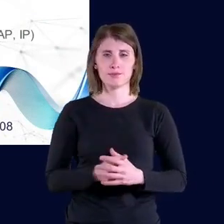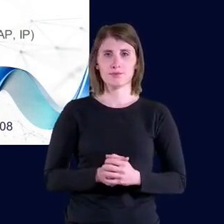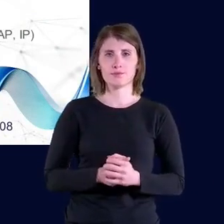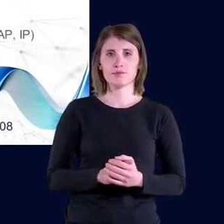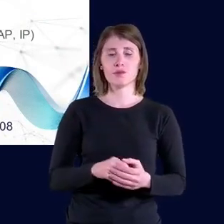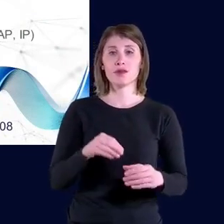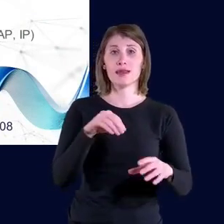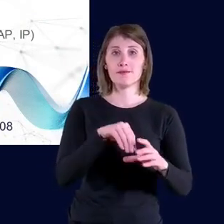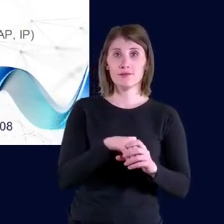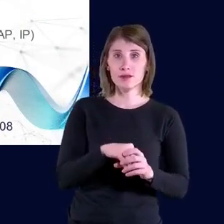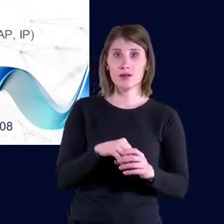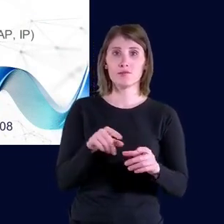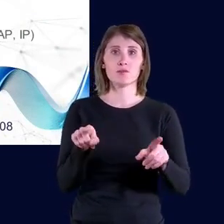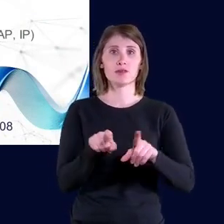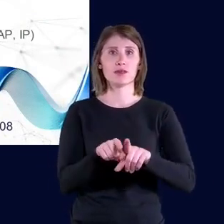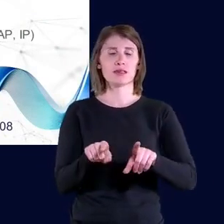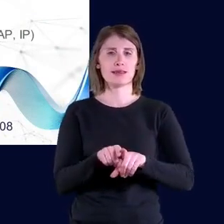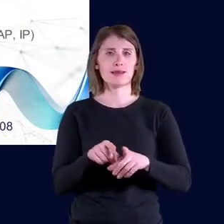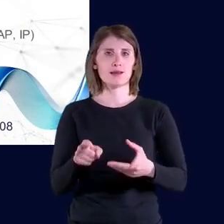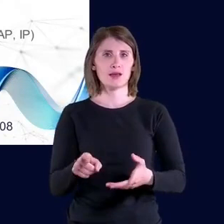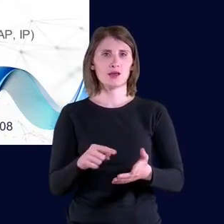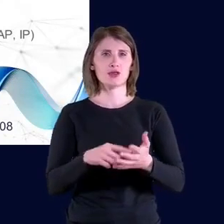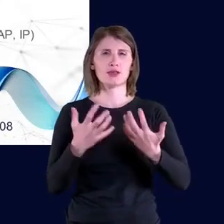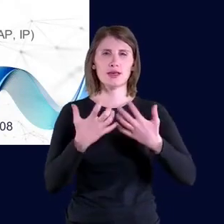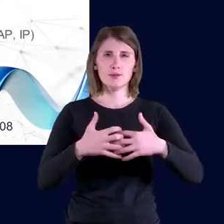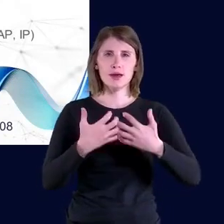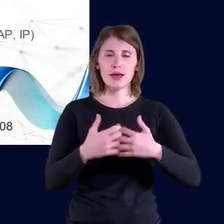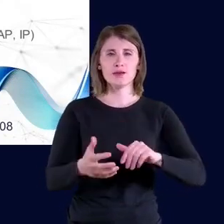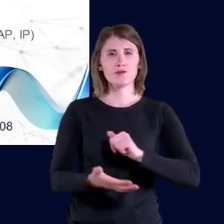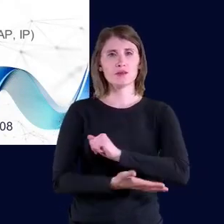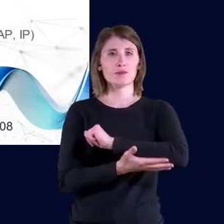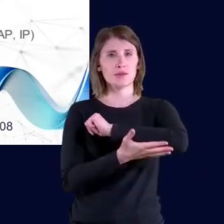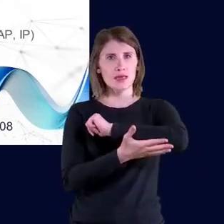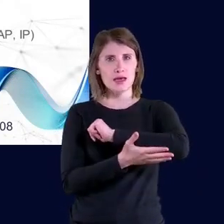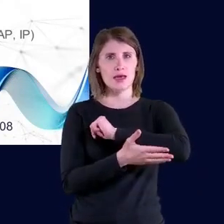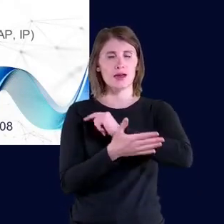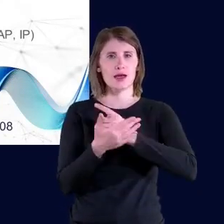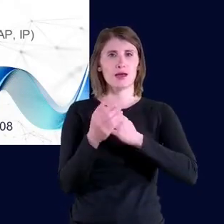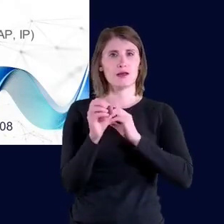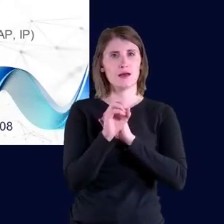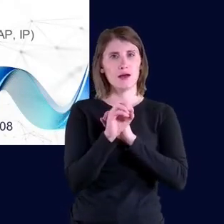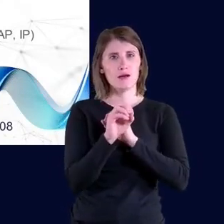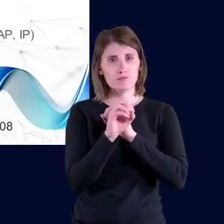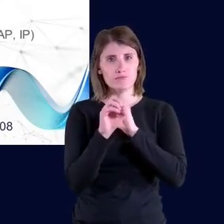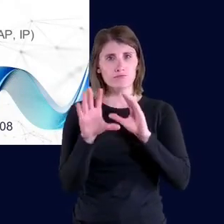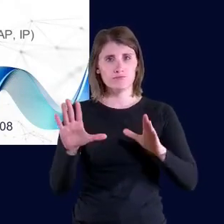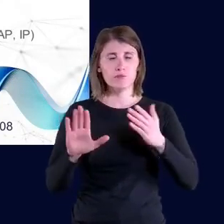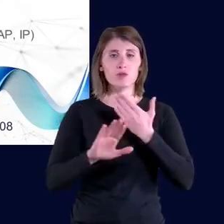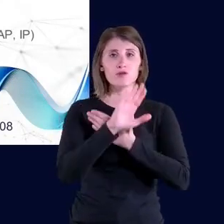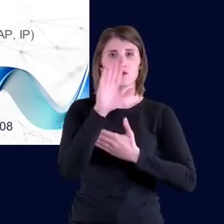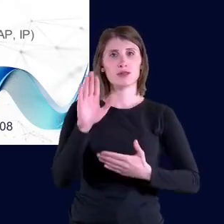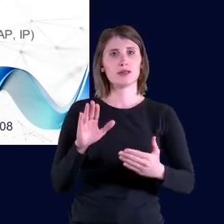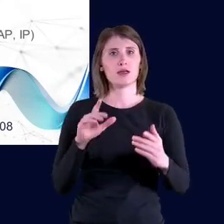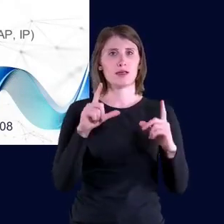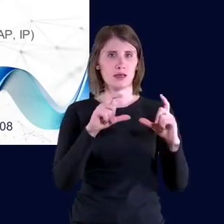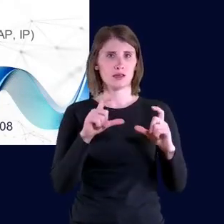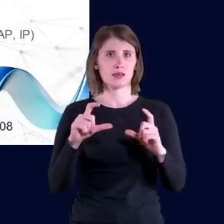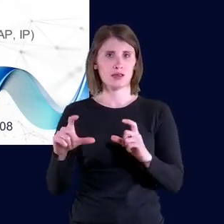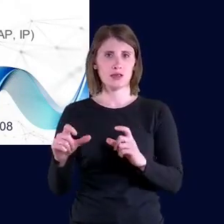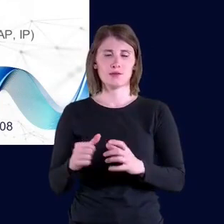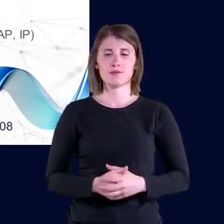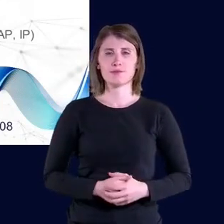zaimplementowany został także dedykowany mechanizm wspierający wyświetlanie galerii zdjęć które PDF